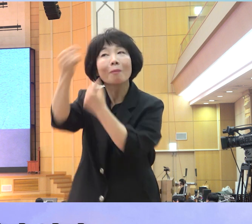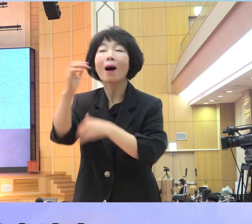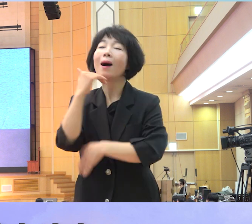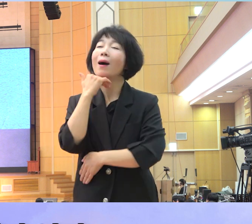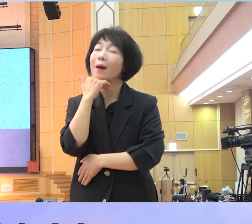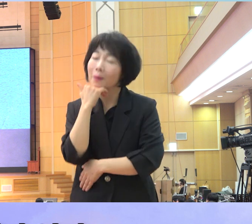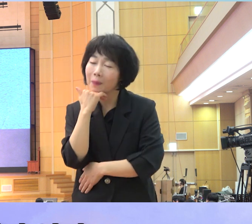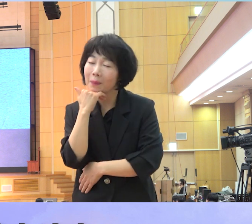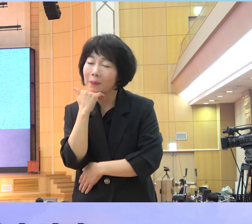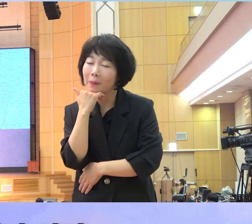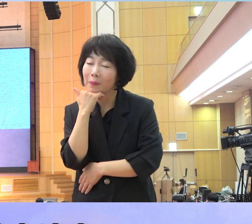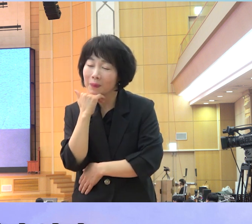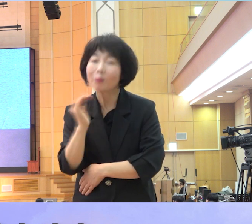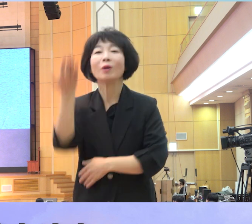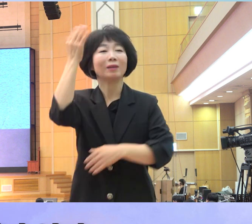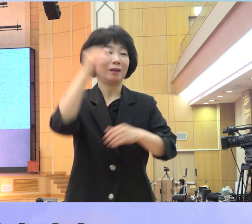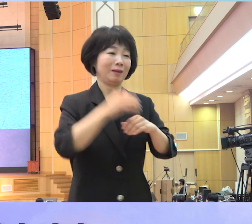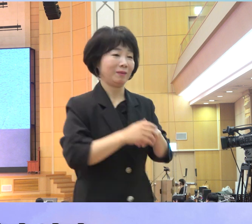이파리가 나기 시작하고요.